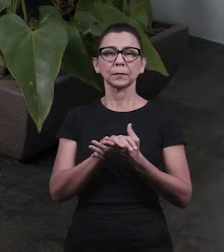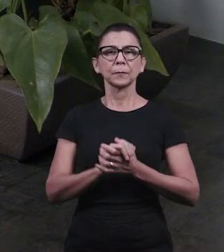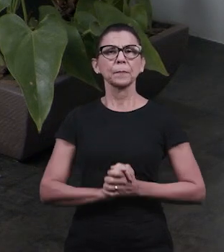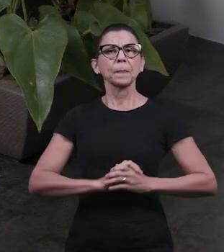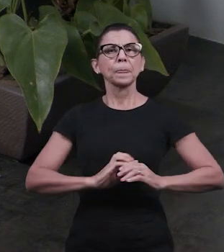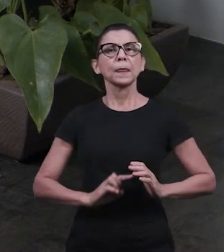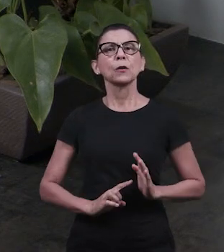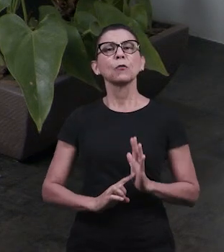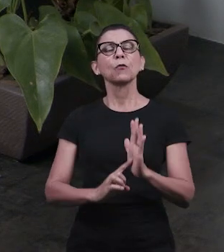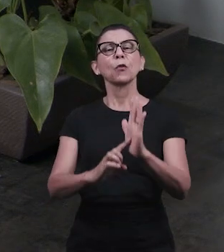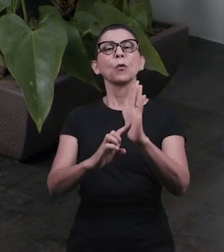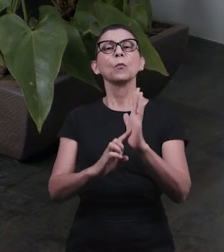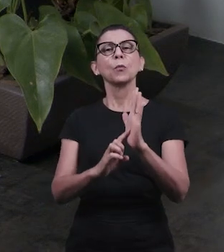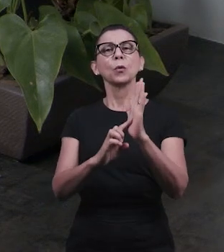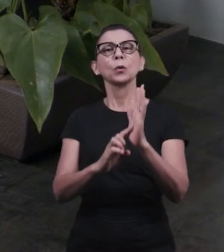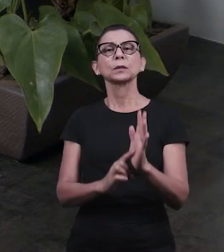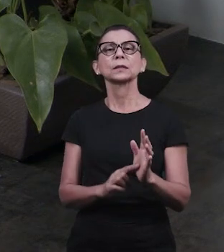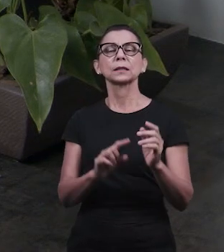нам,